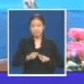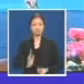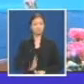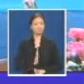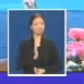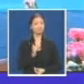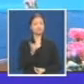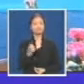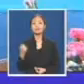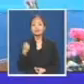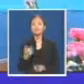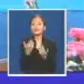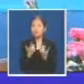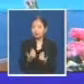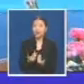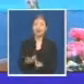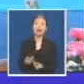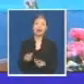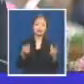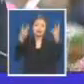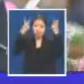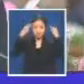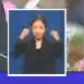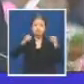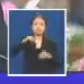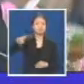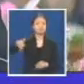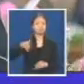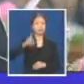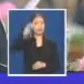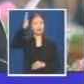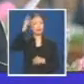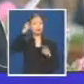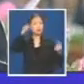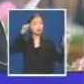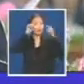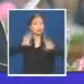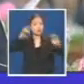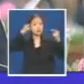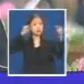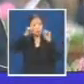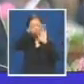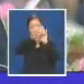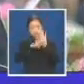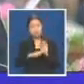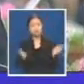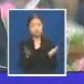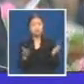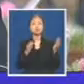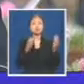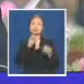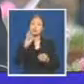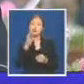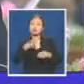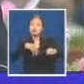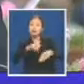รีพระท่านนายกรัฐมนตรีได้ให้นโยบายในการสนับสนุนสวัสดิการชุมชนต่อเวทีสมัชชา